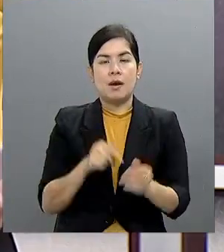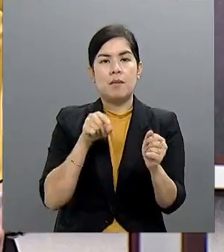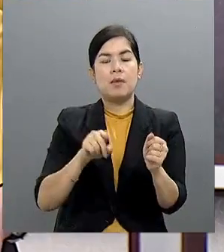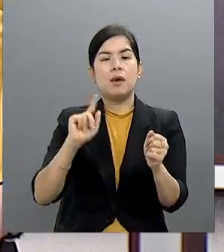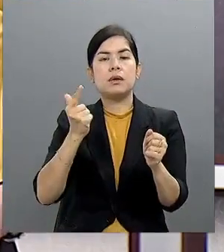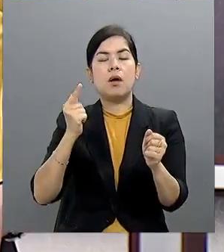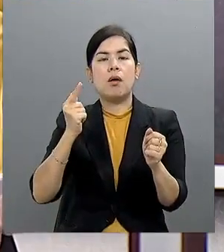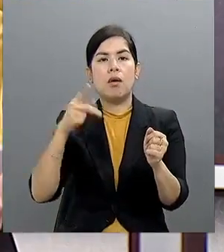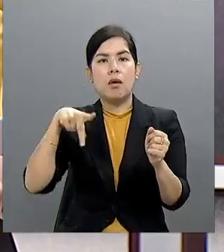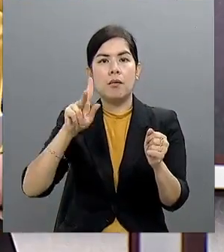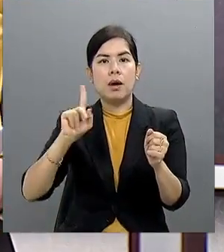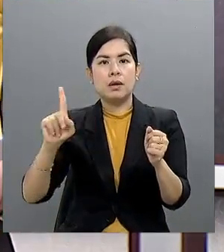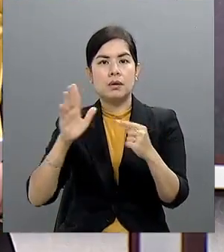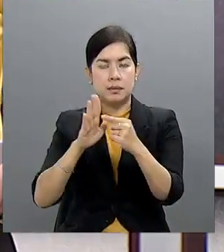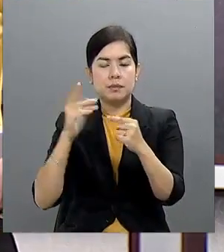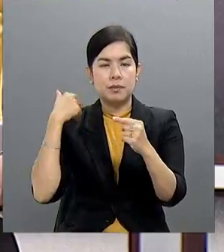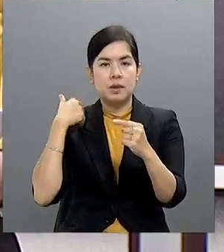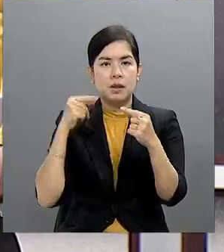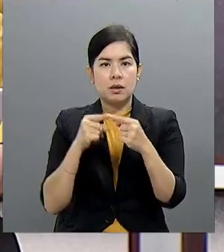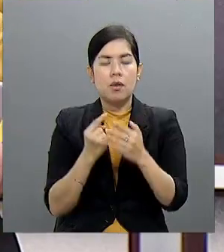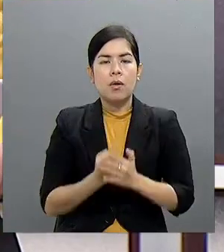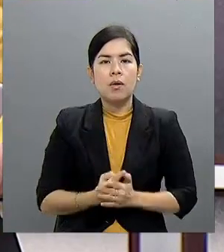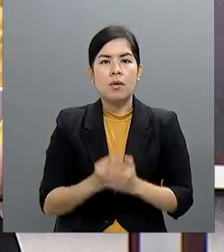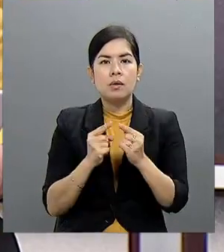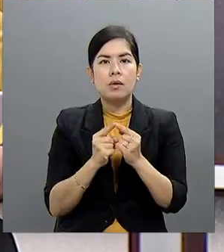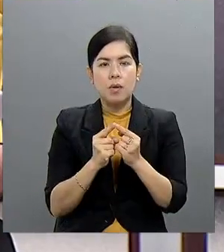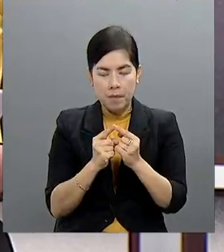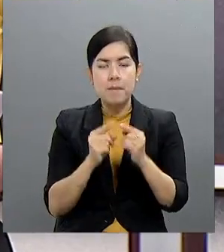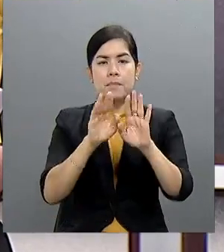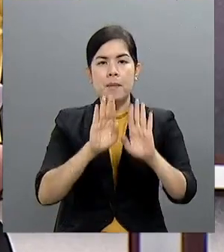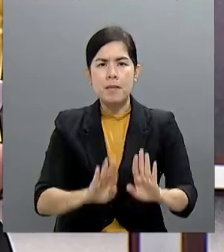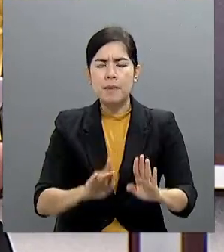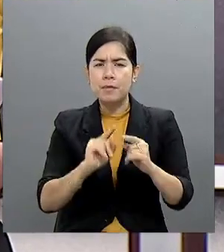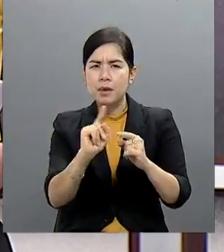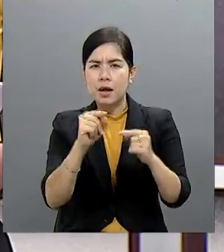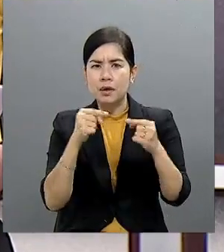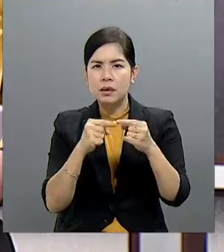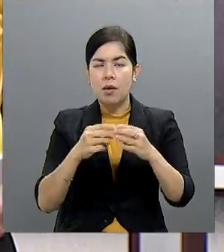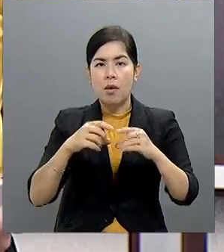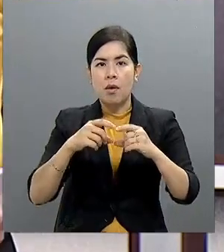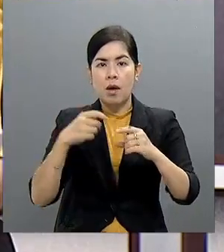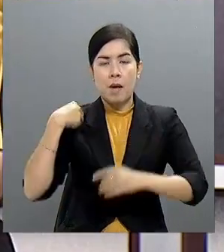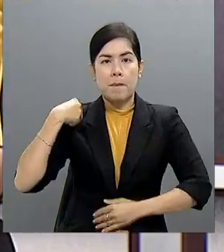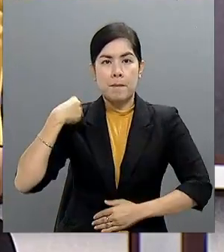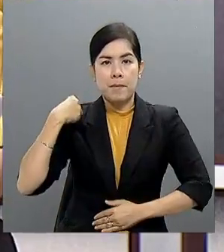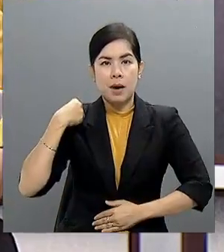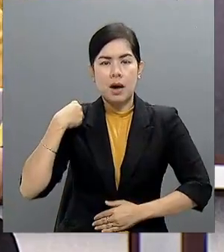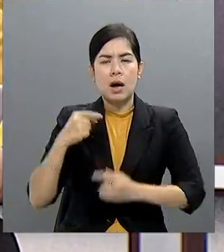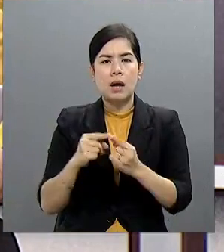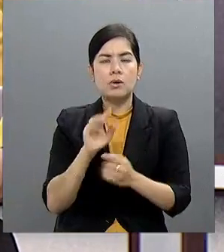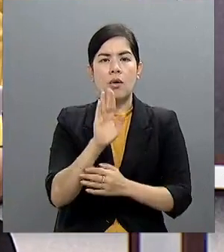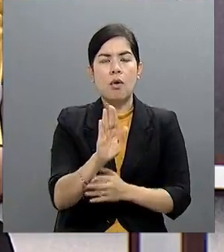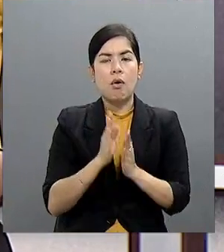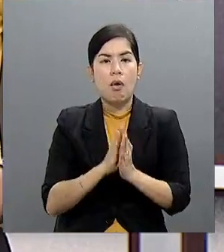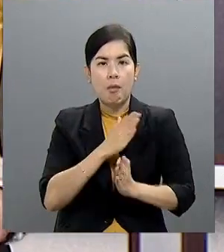ขามีการทำพิธีถวายผ้าครององค์นะคะเป็นผ้าครององค์พระกาญจนธรรมพิทักษ์พ.ป.ร.